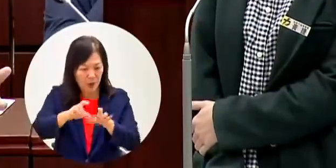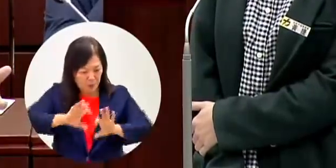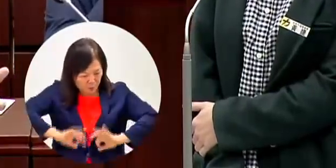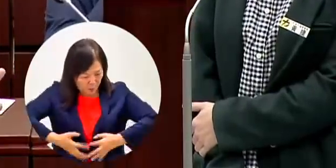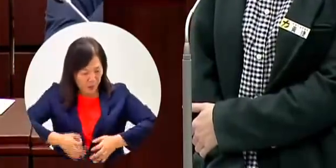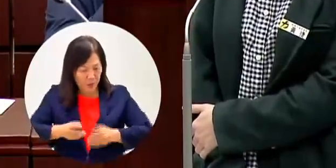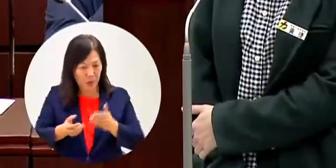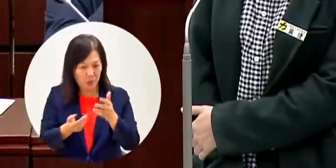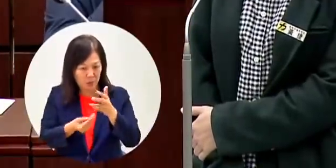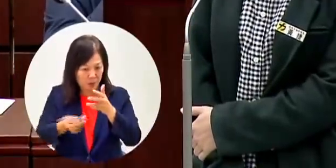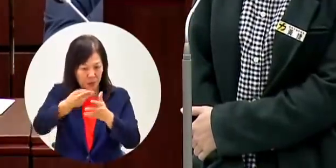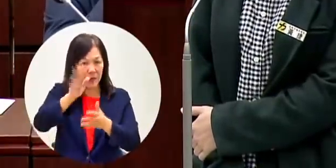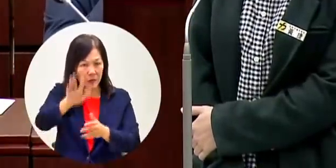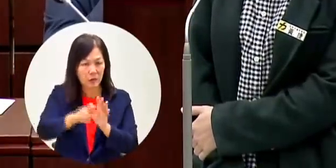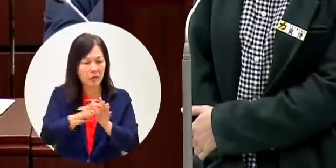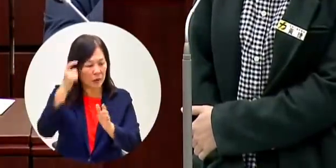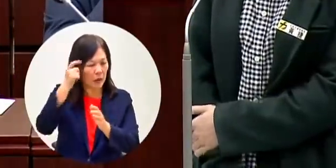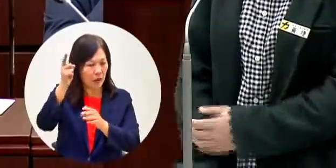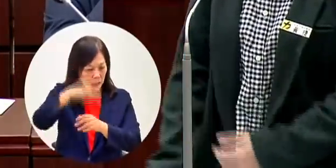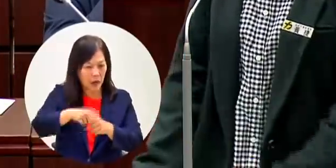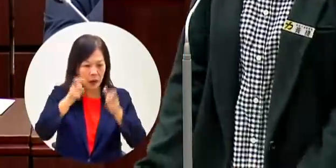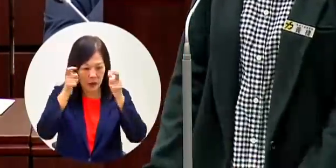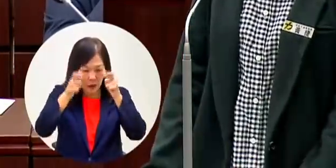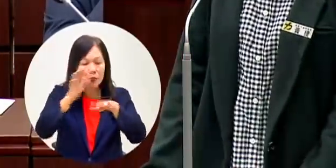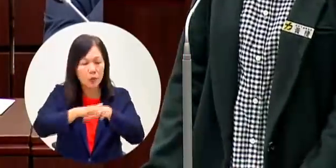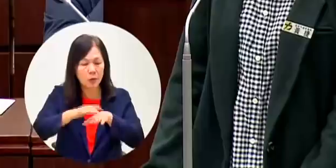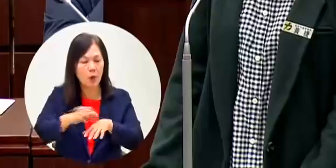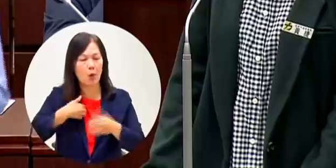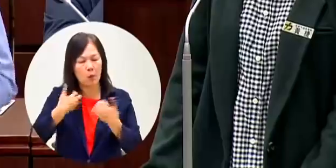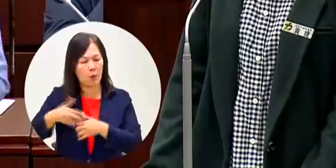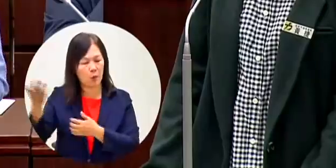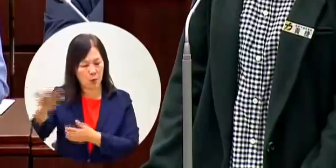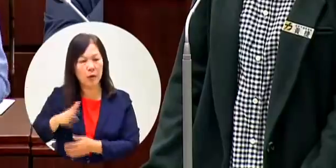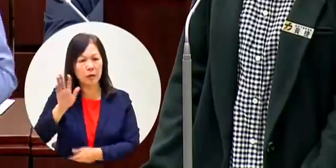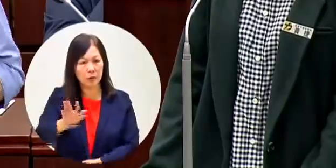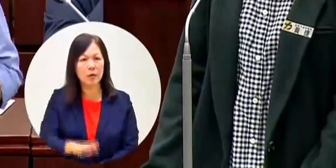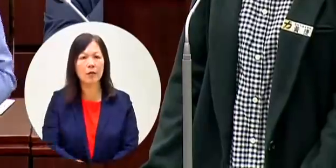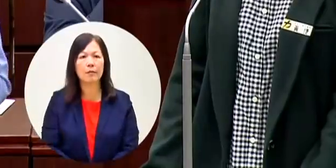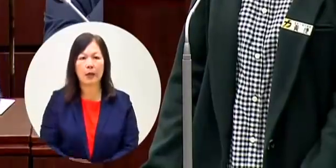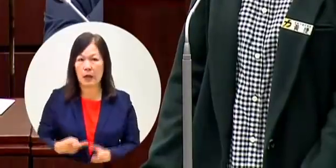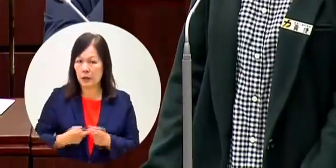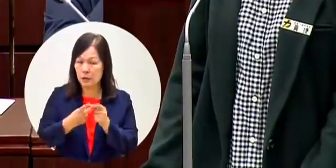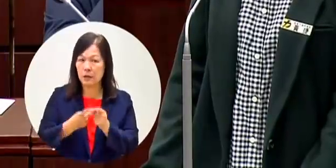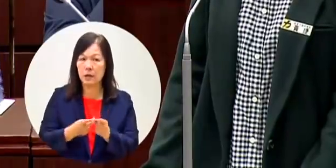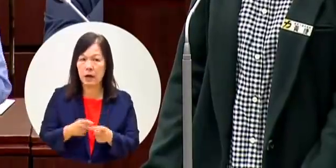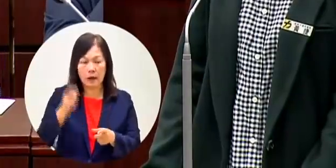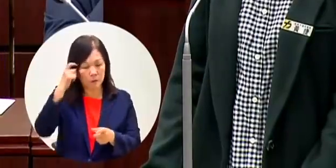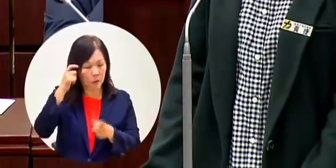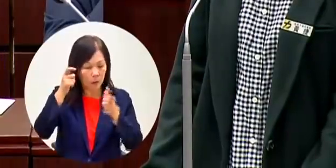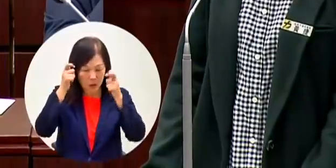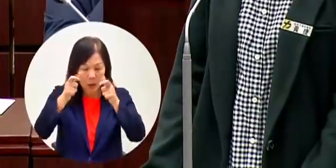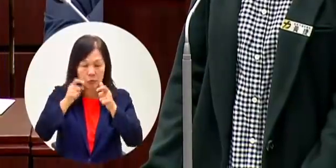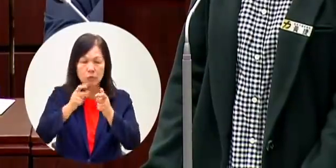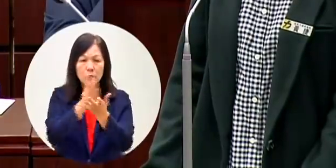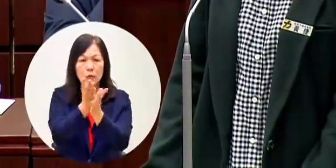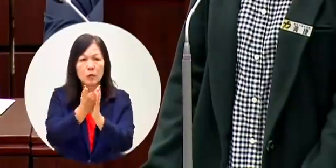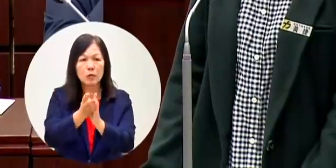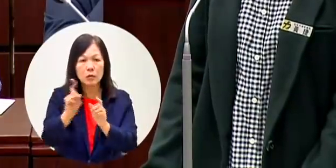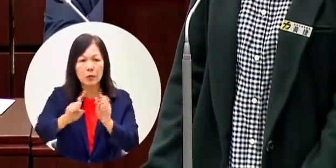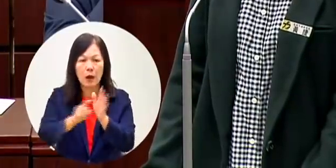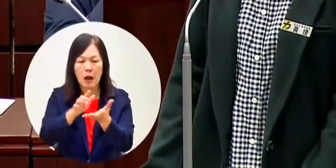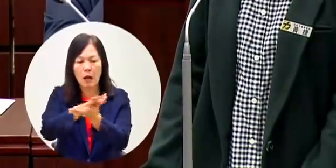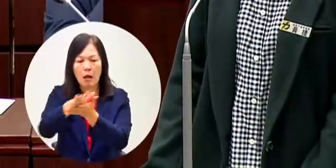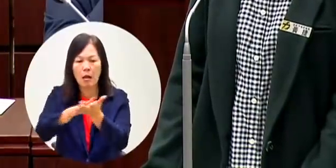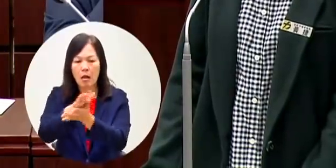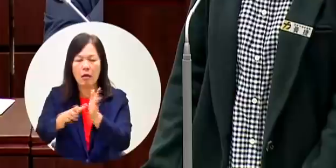们非常欢迎。第二，如果他们觉得高雄这个时候所有的什么乱七八糟东西可以塞到高雄，高雄市政府会睁